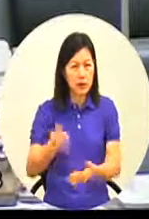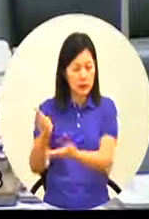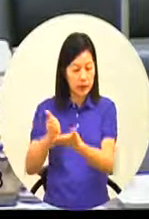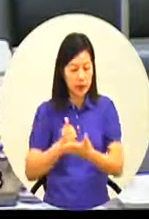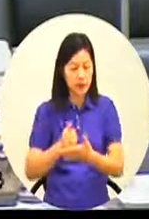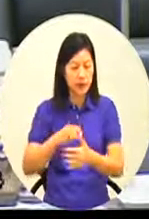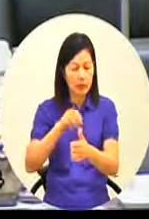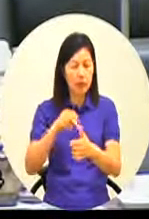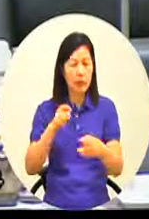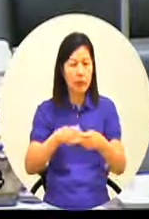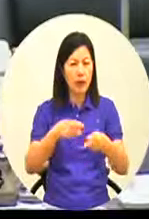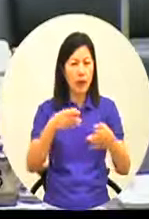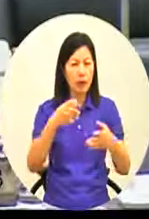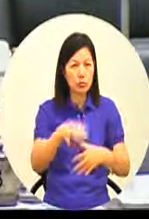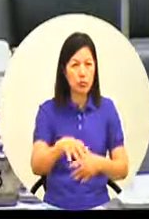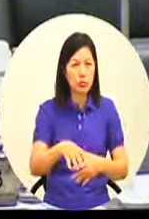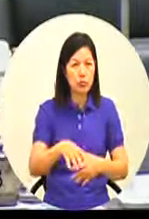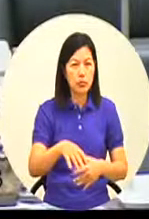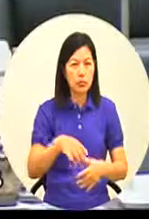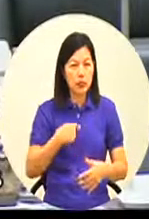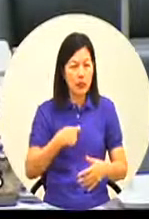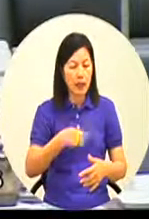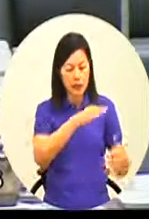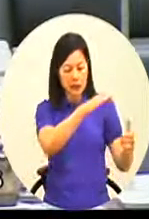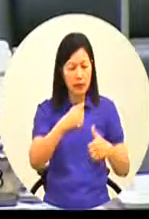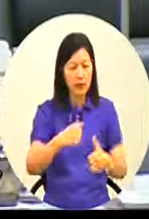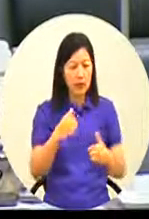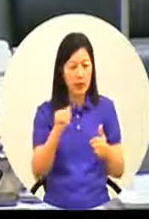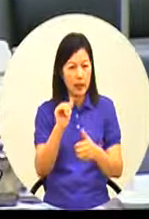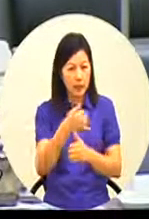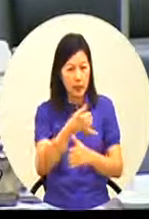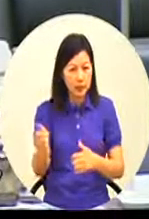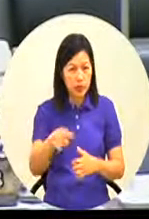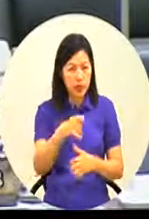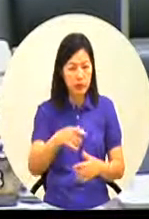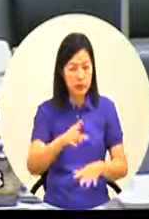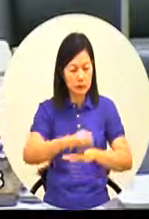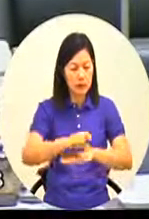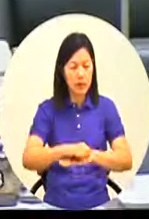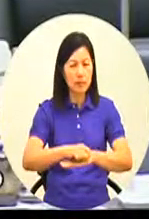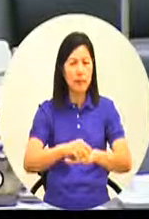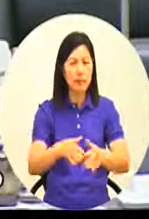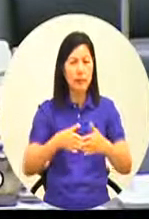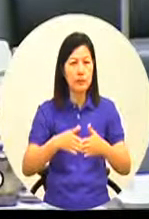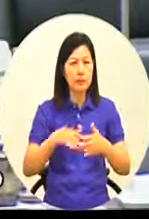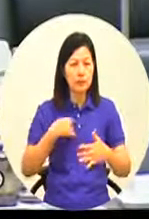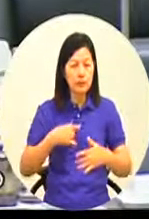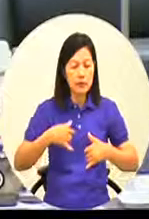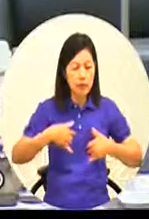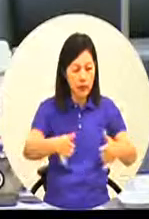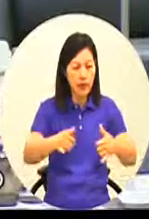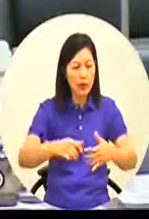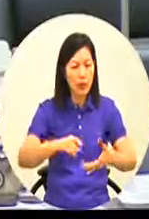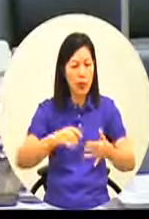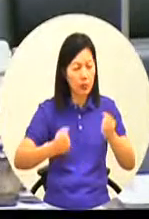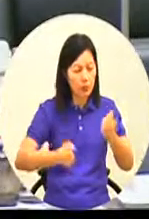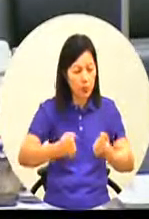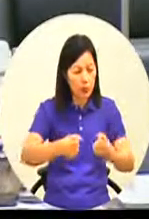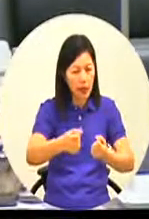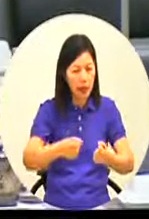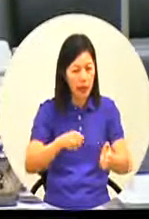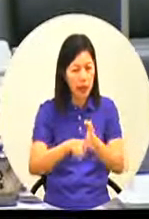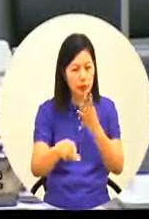所有的议员们上课。这样我们对于这个道路的使用呢，我们会有一定的这个专业认知，那才能够去